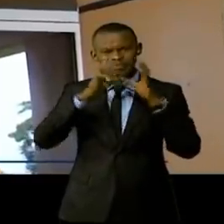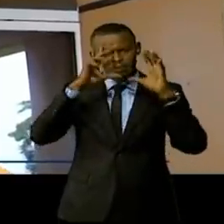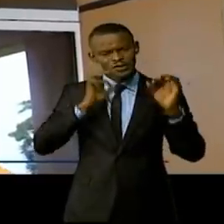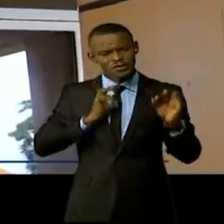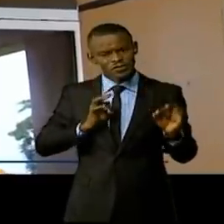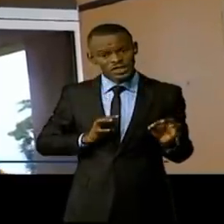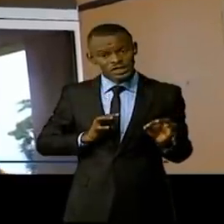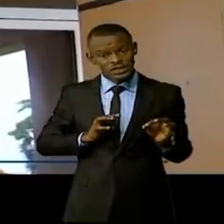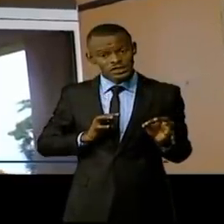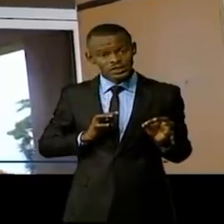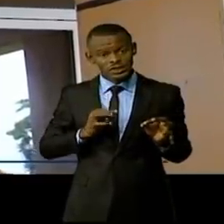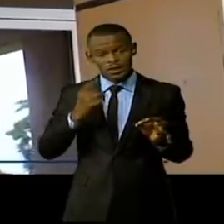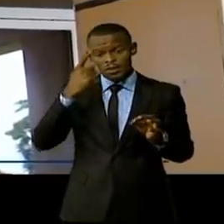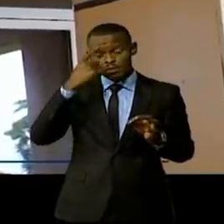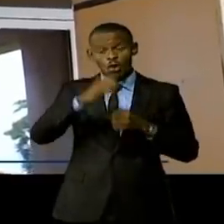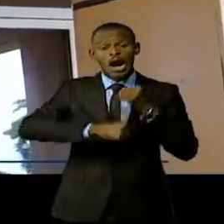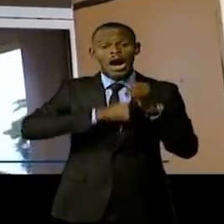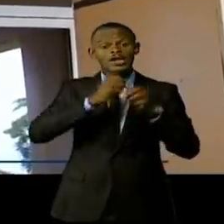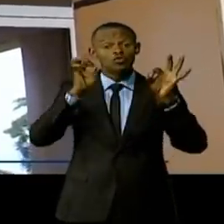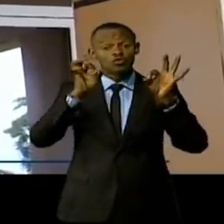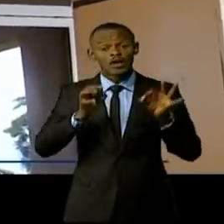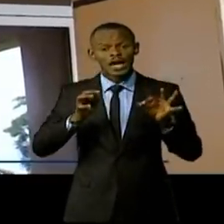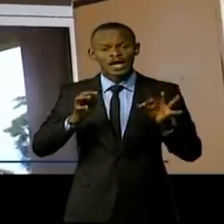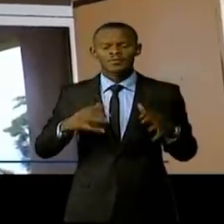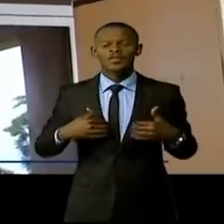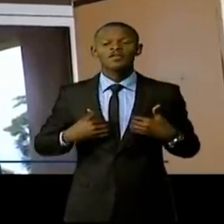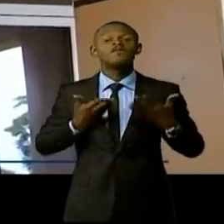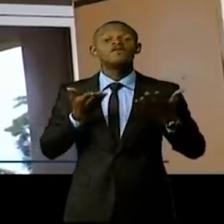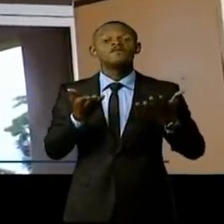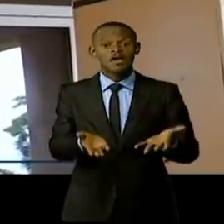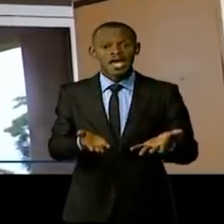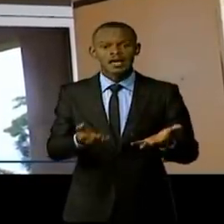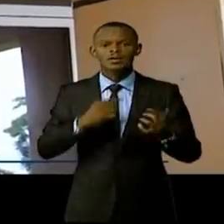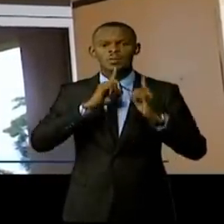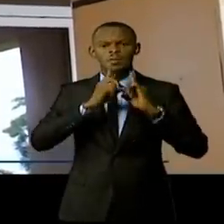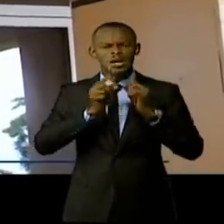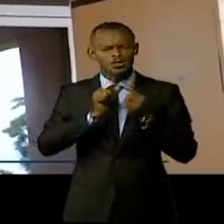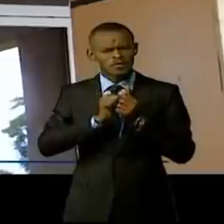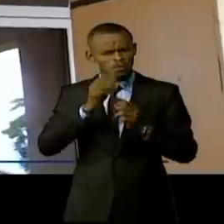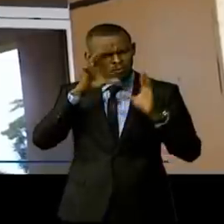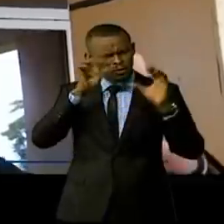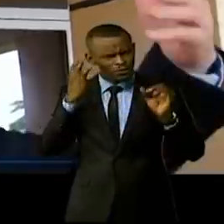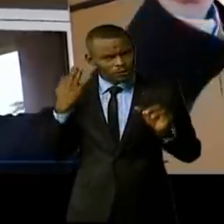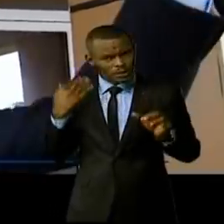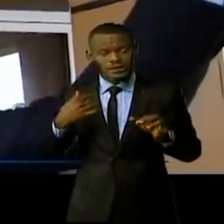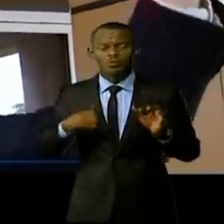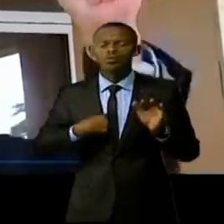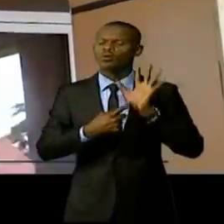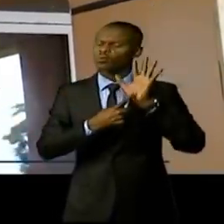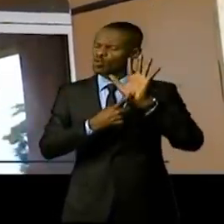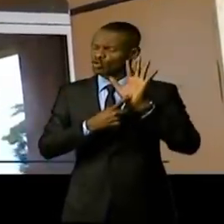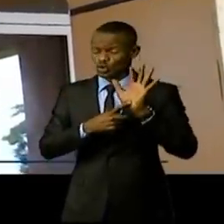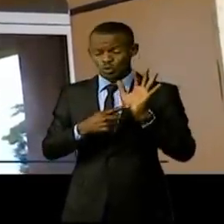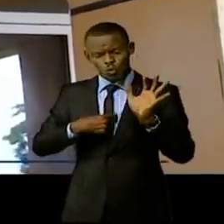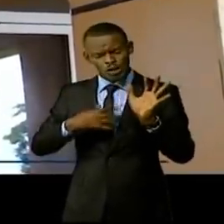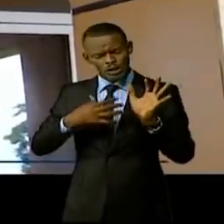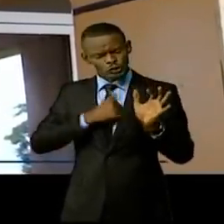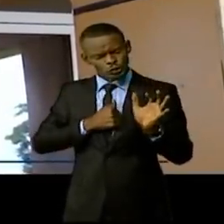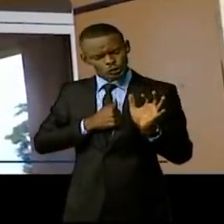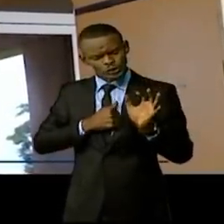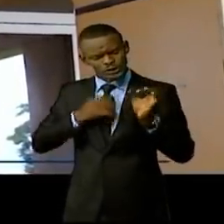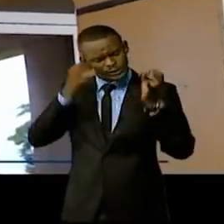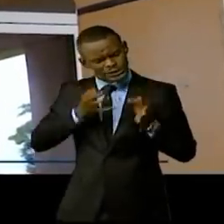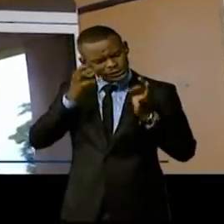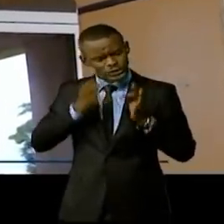l'année 2022, c'était de voir réhabiliter l'avenue Bolingué. L'avenue Bolingué qui est à Massina